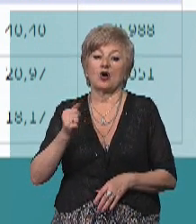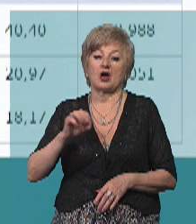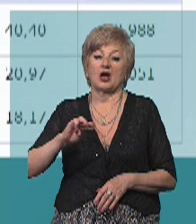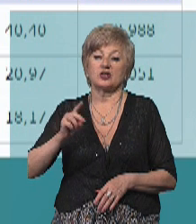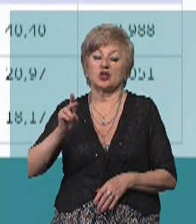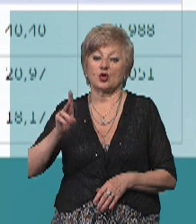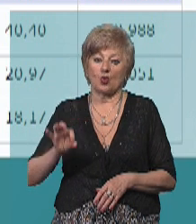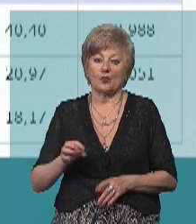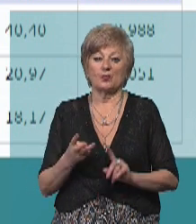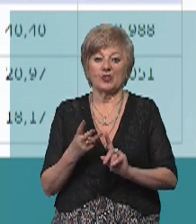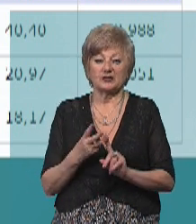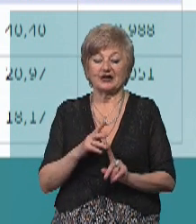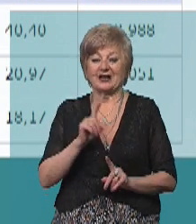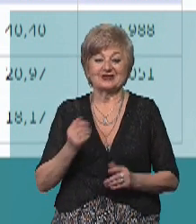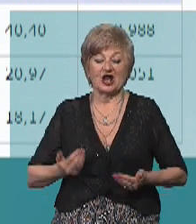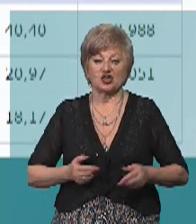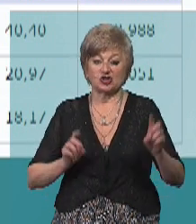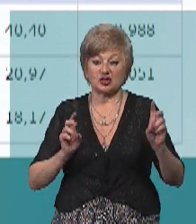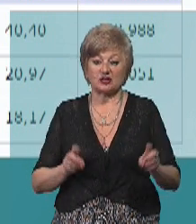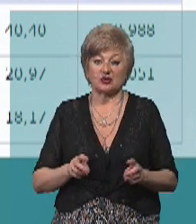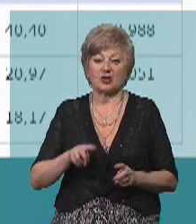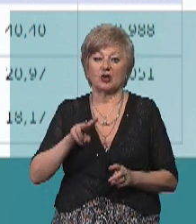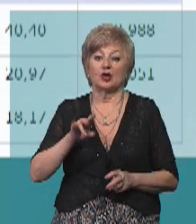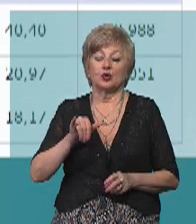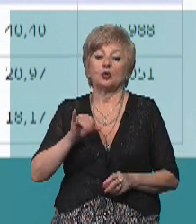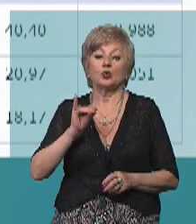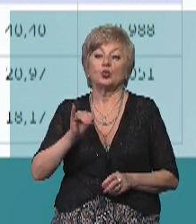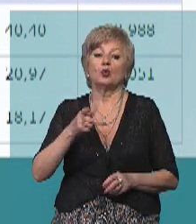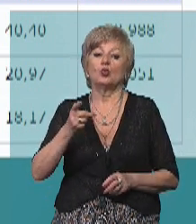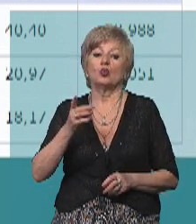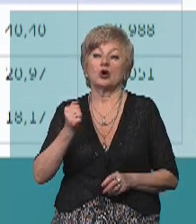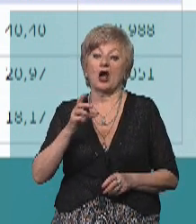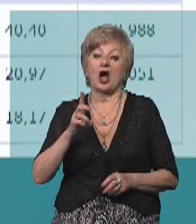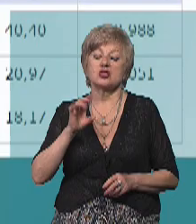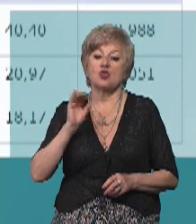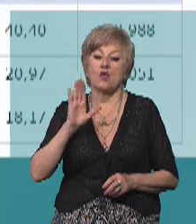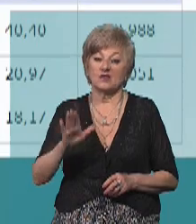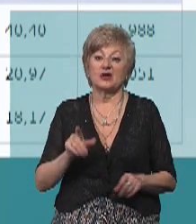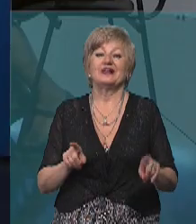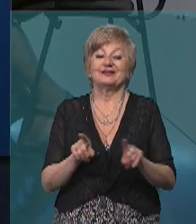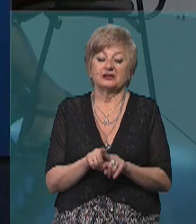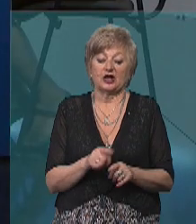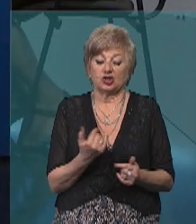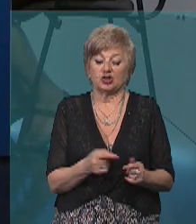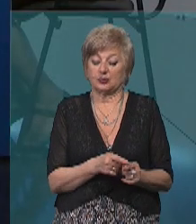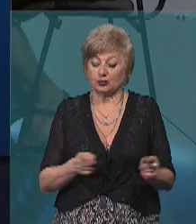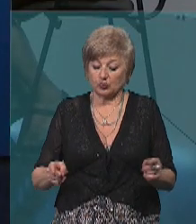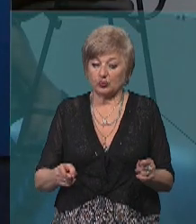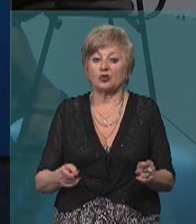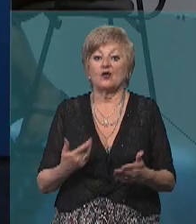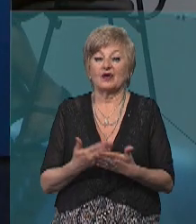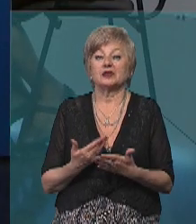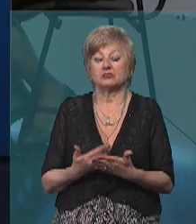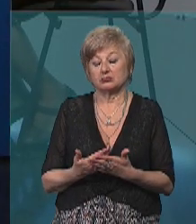позиції «Опозиційна платформа за життя» Володимир Люцьканов. Оце отакі результати на поточний момент, вони